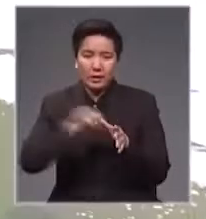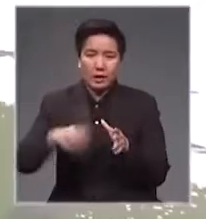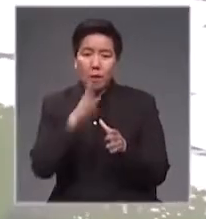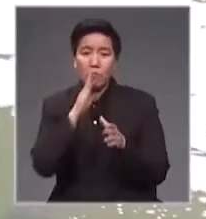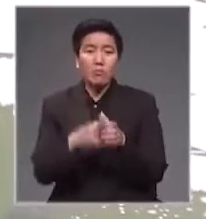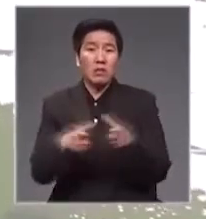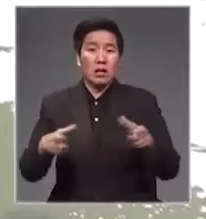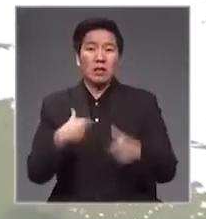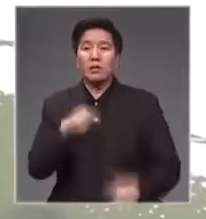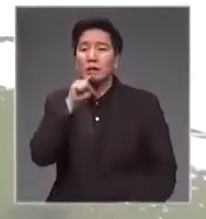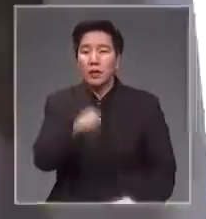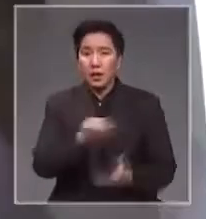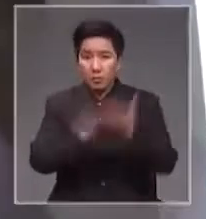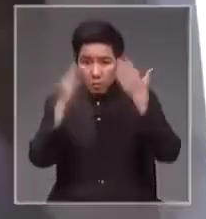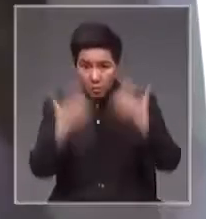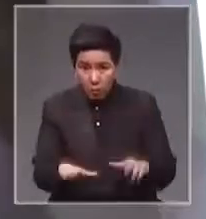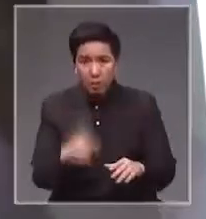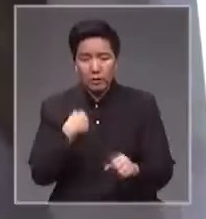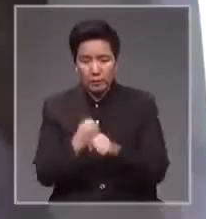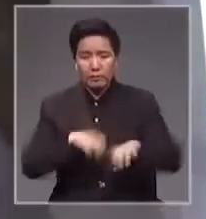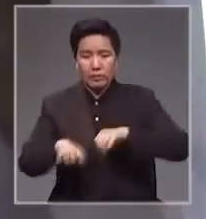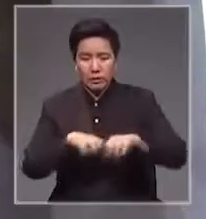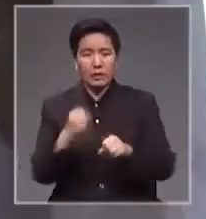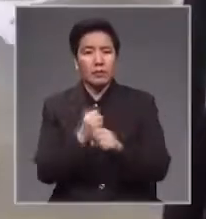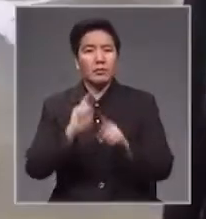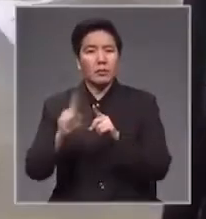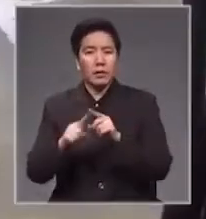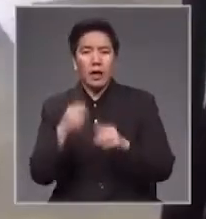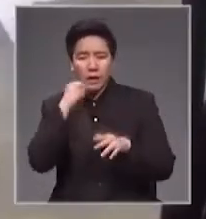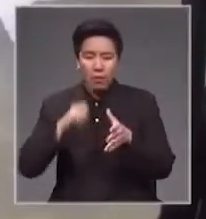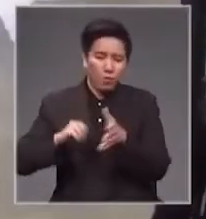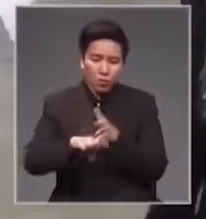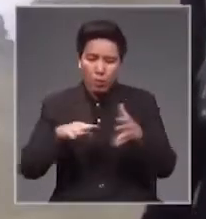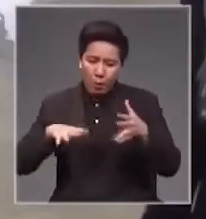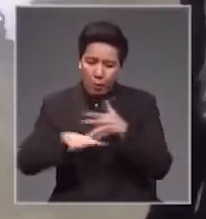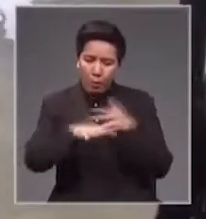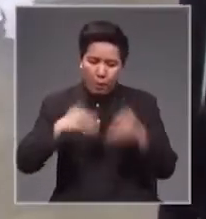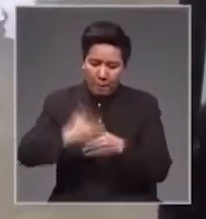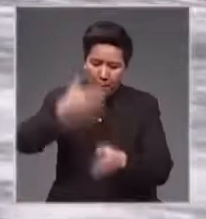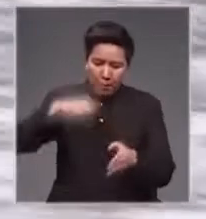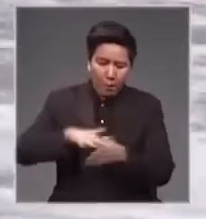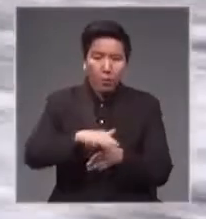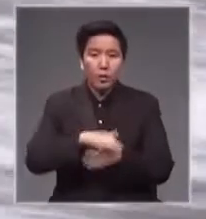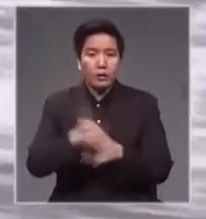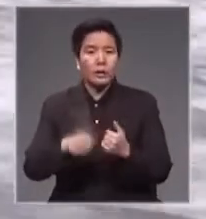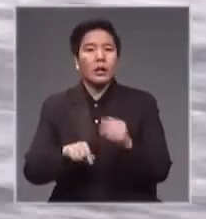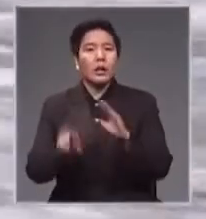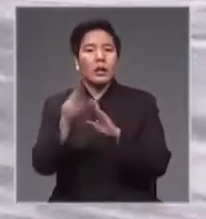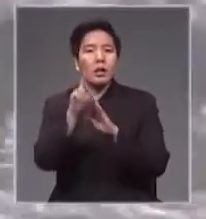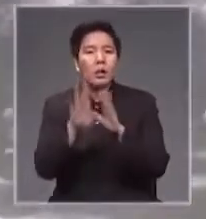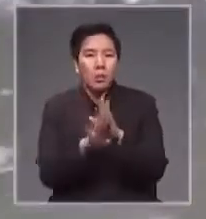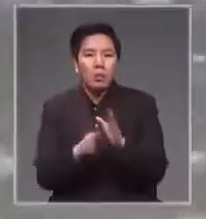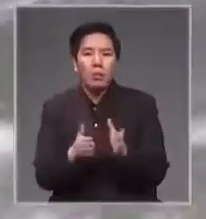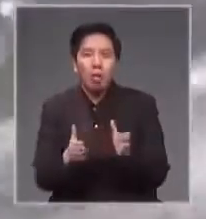งการไปแล้วกำชับและพยายามเพิ่มขีดความสามารถในการระบายน้ำให้เร็วมันไม่ได้ทันทีหรอกครับเพราะระบบมันขยายไม่ออกนะ